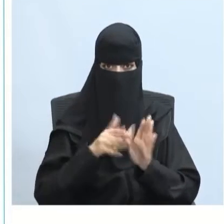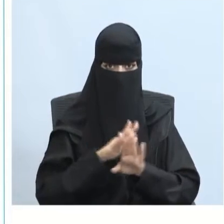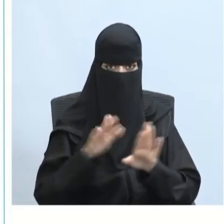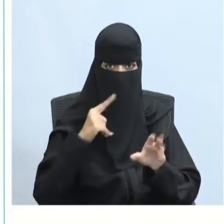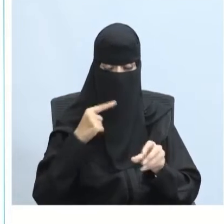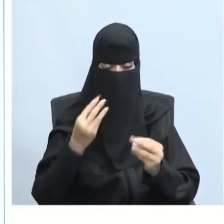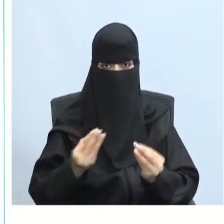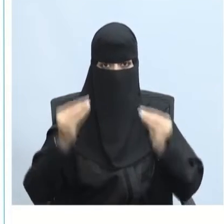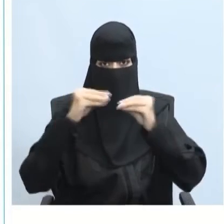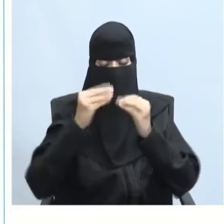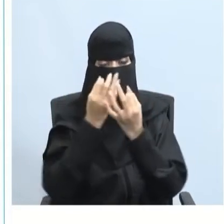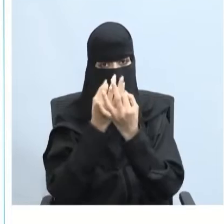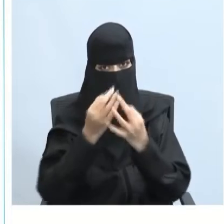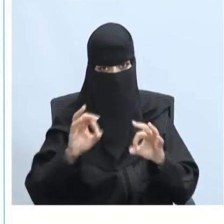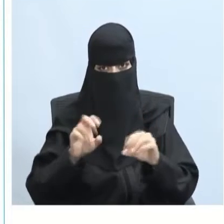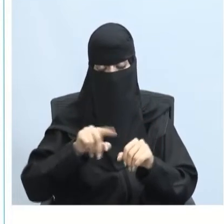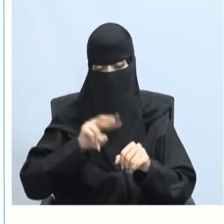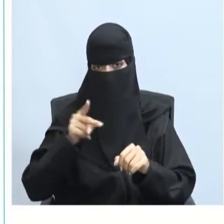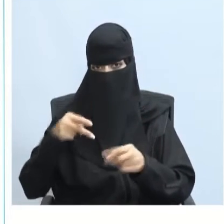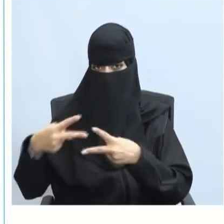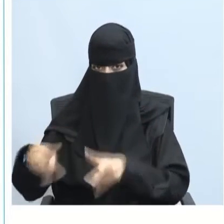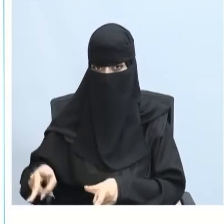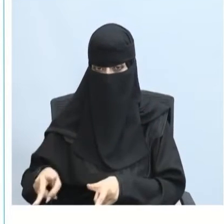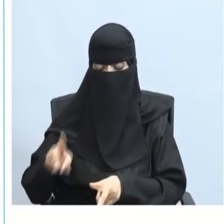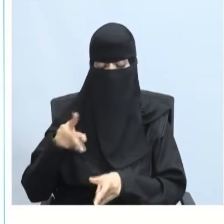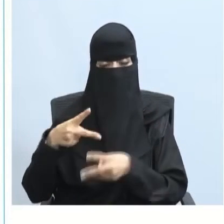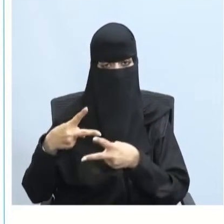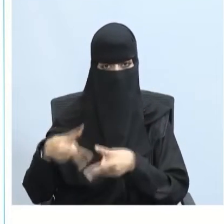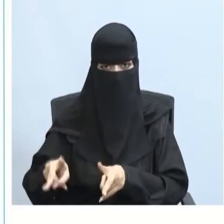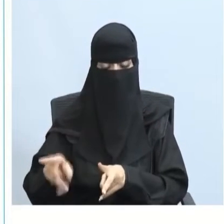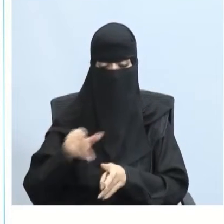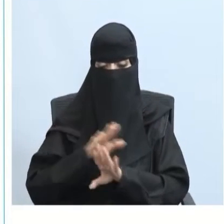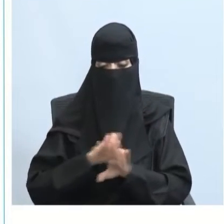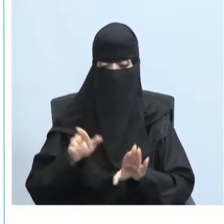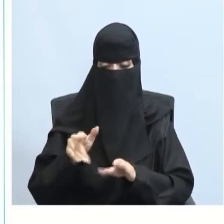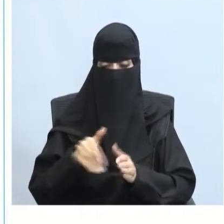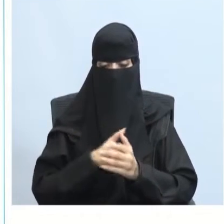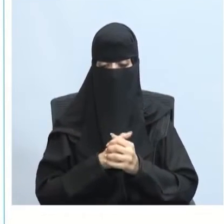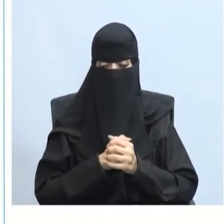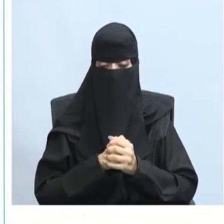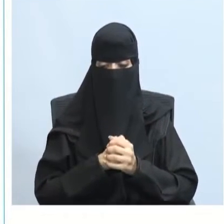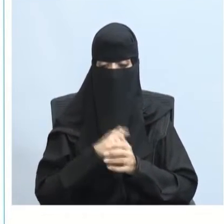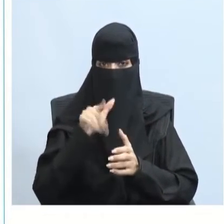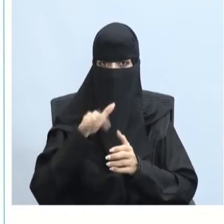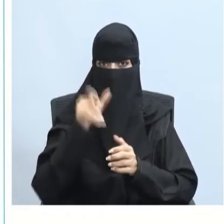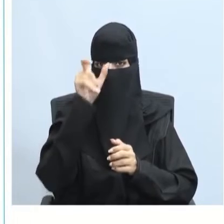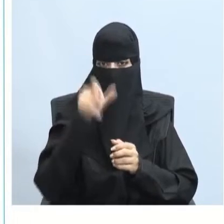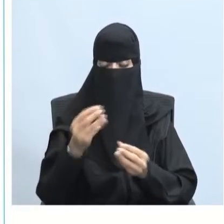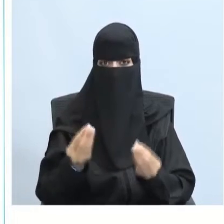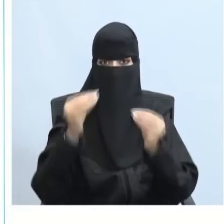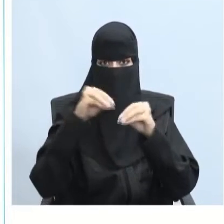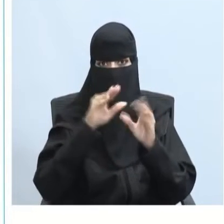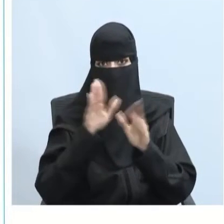ادوار اضافيه اضغط على موافق اوكي لقد اصبحت الادوار الان